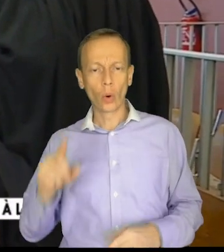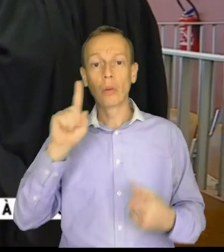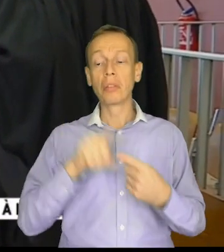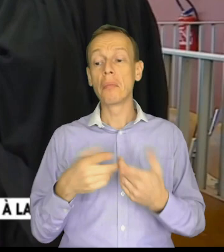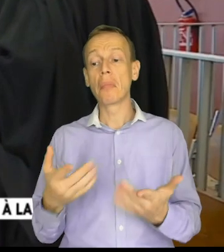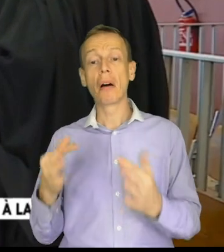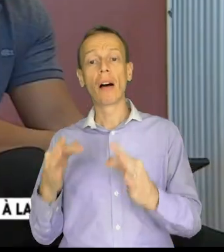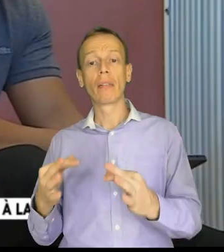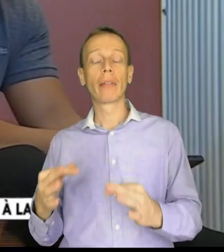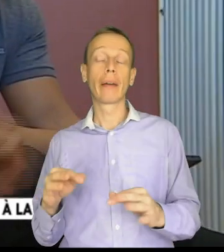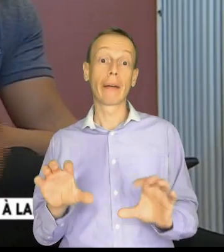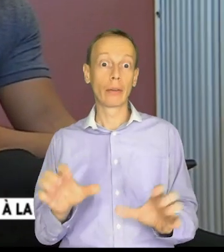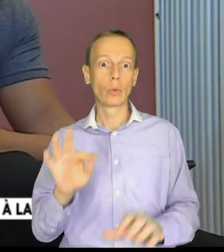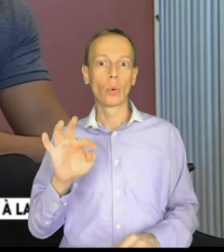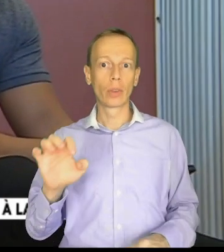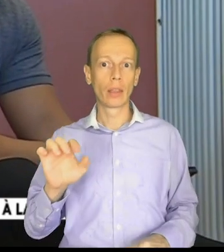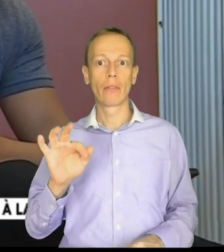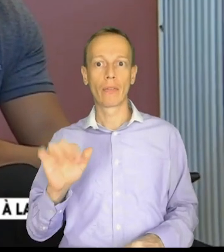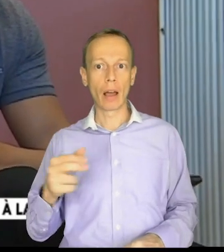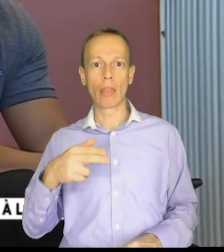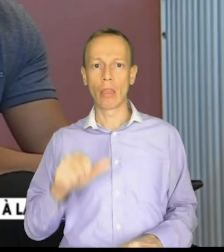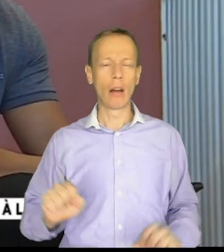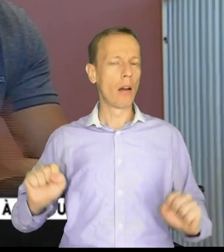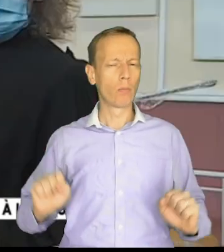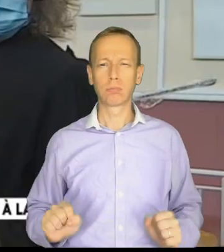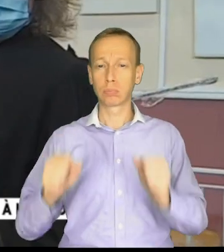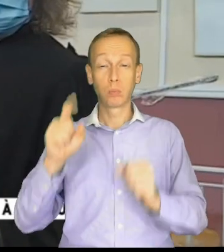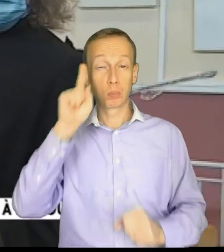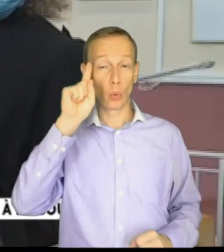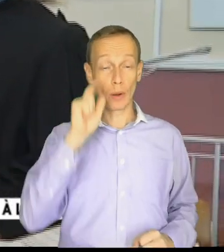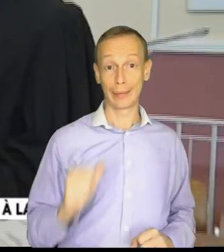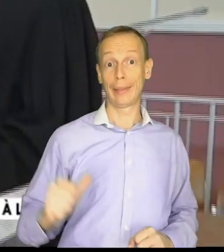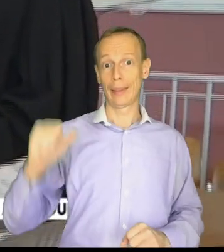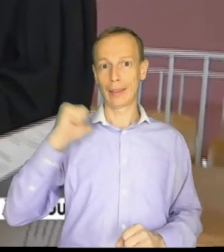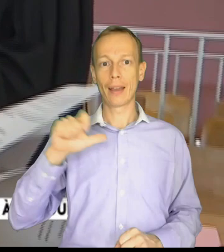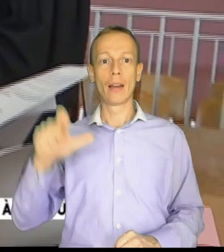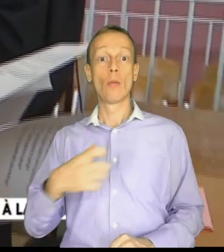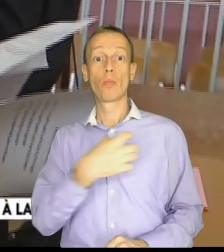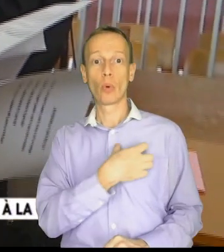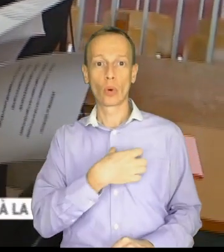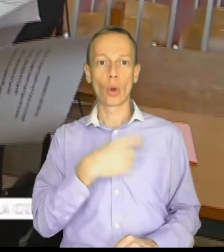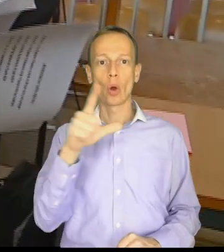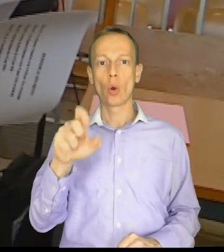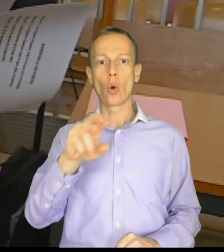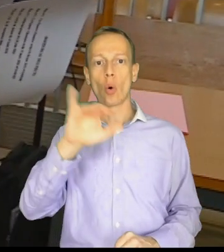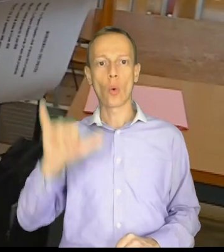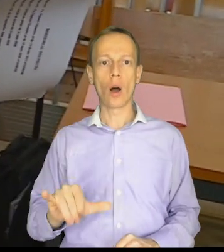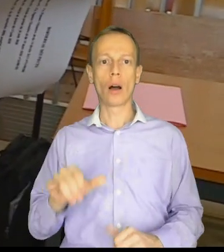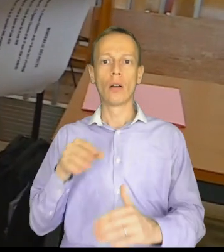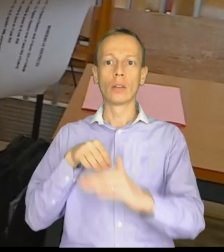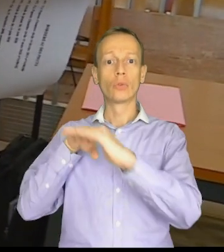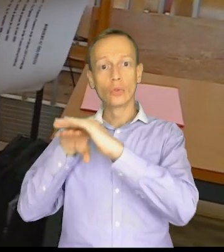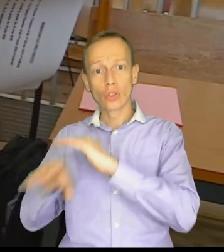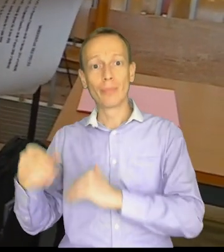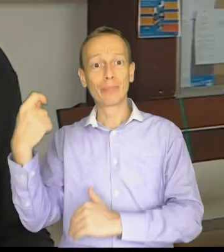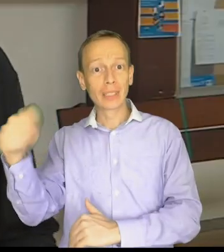affaire dite Radio Tefana ont fustigé la présence hier du procureur Hervé Leroy dans le bureau de la